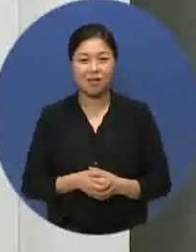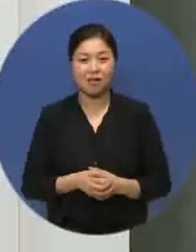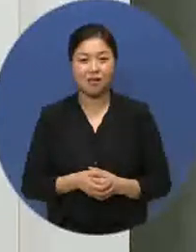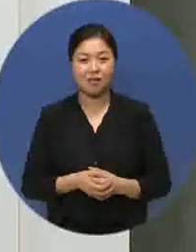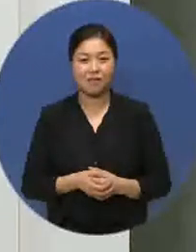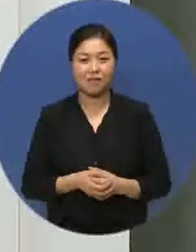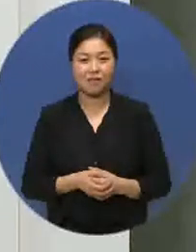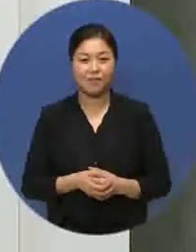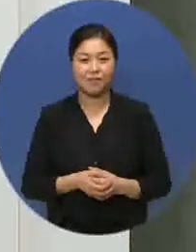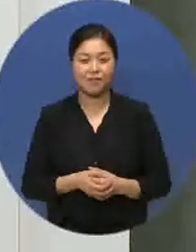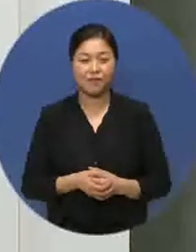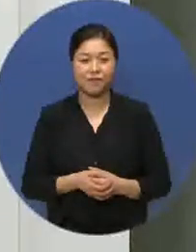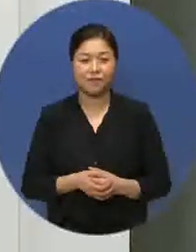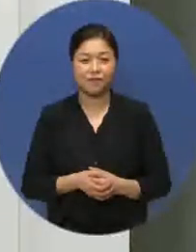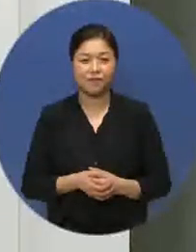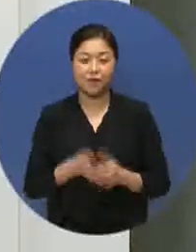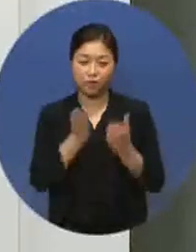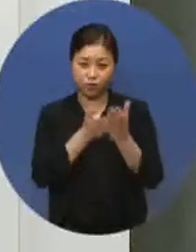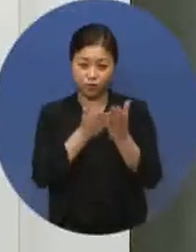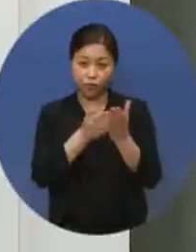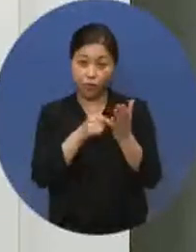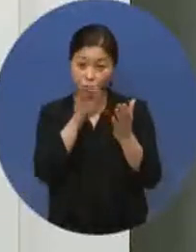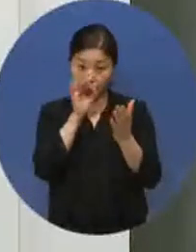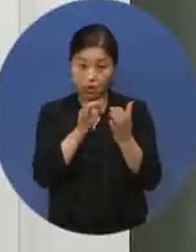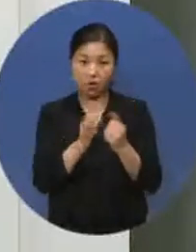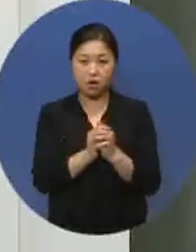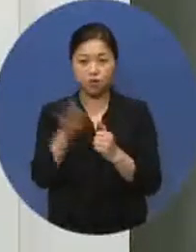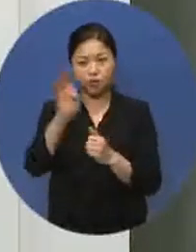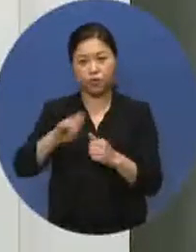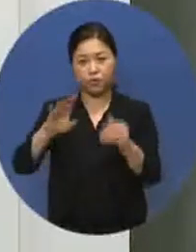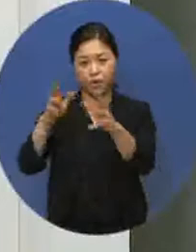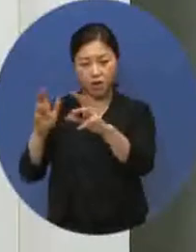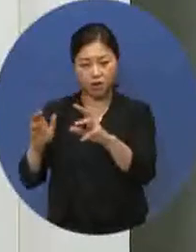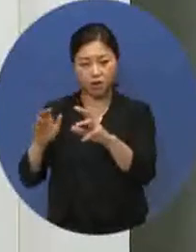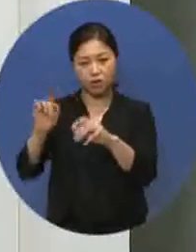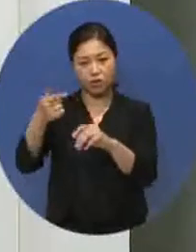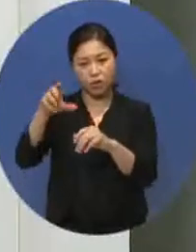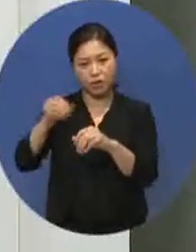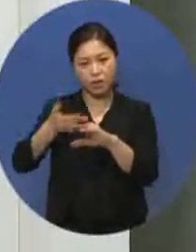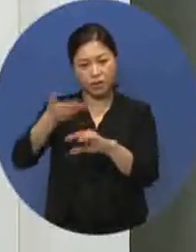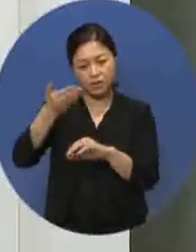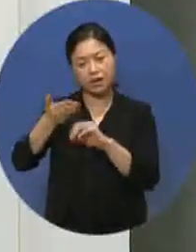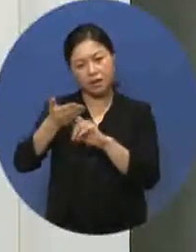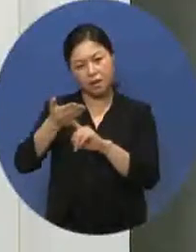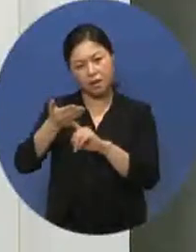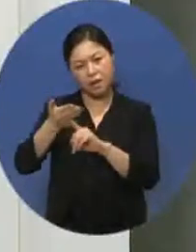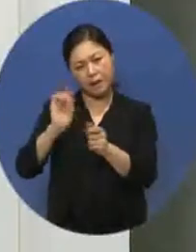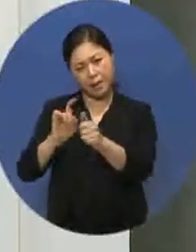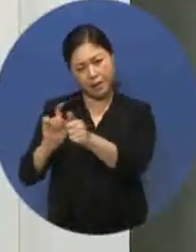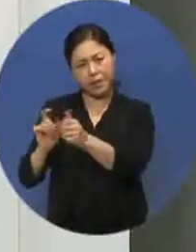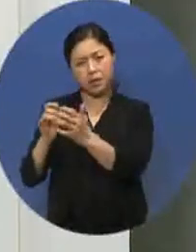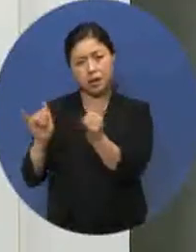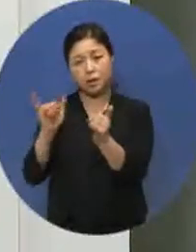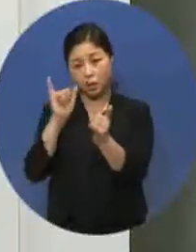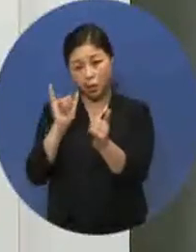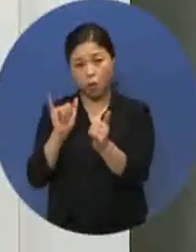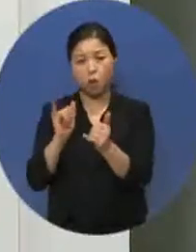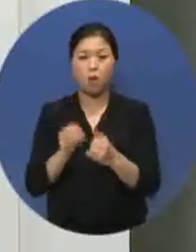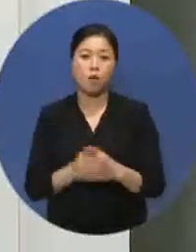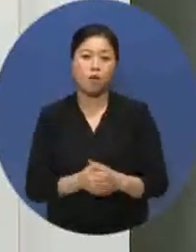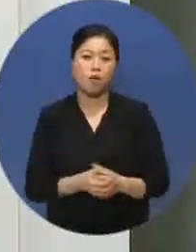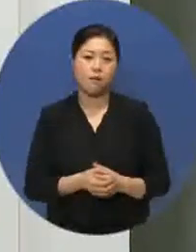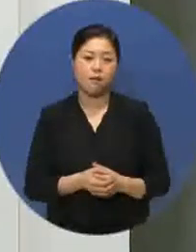데는 뉴스를 보니까 600만이 넘는 확진자가 생겨나고